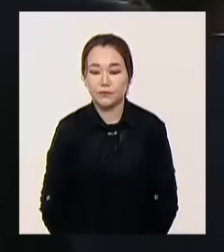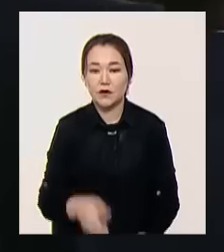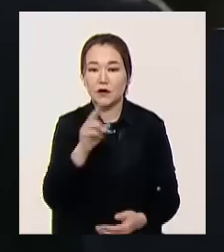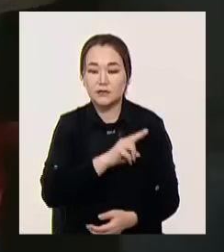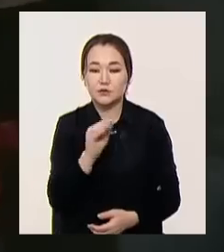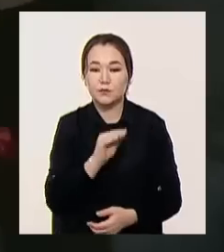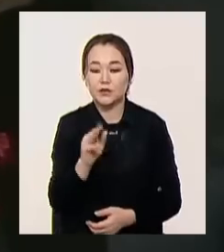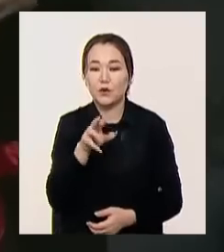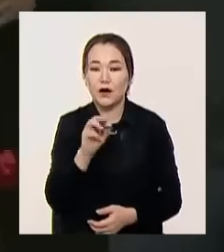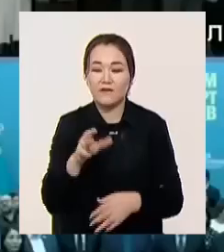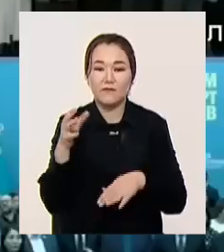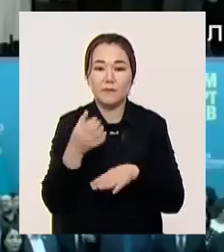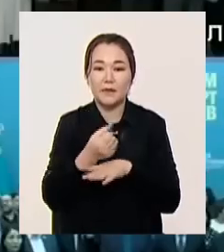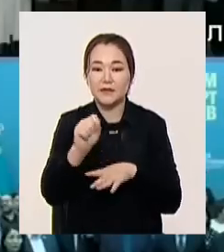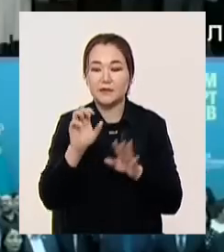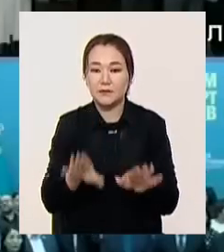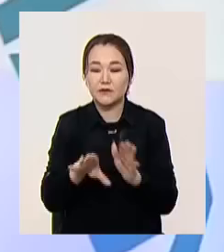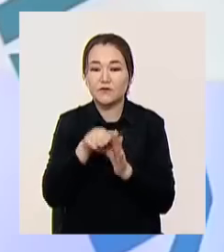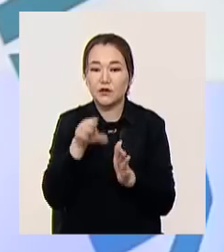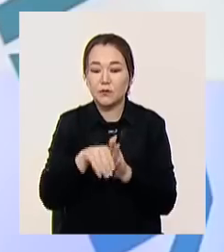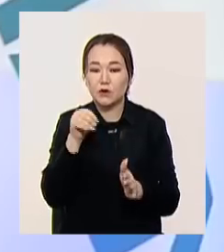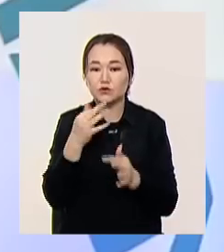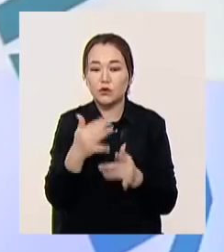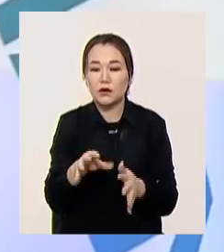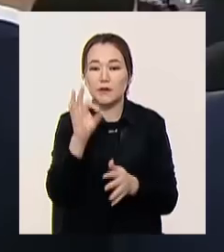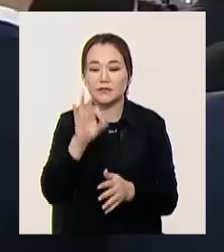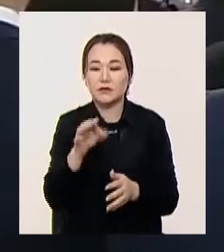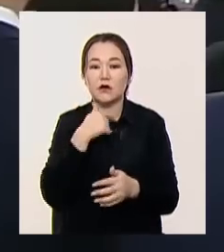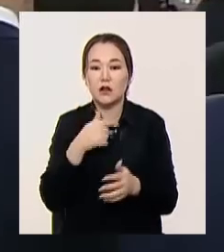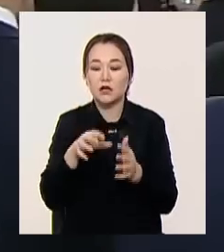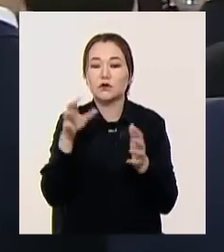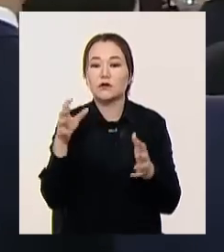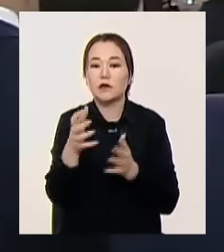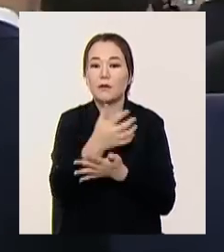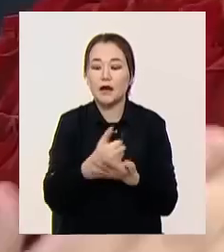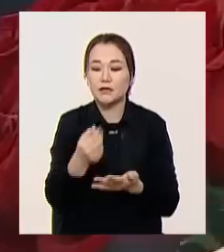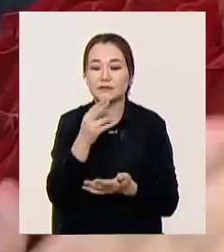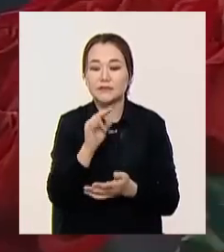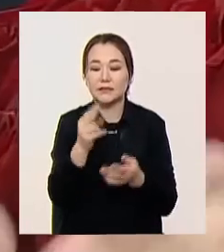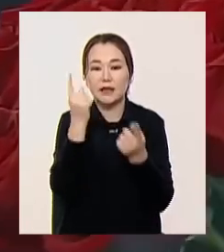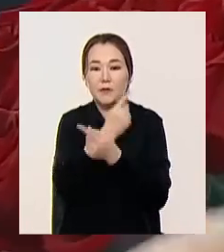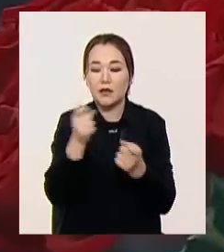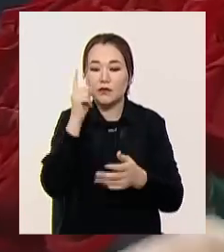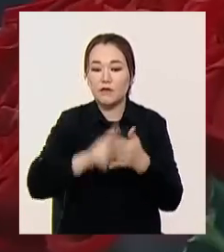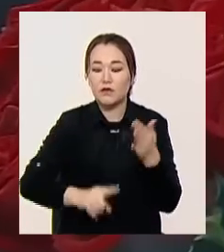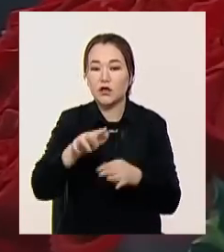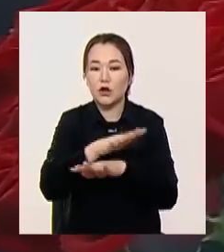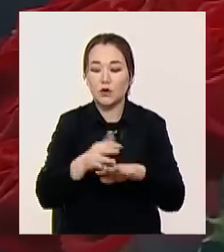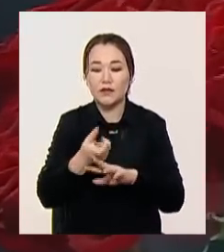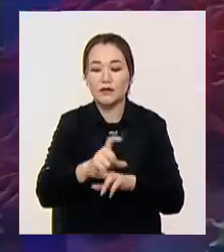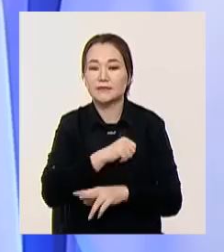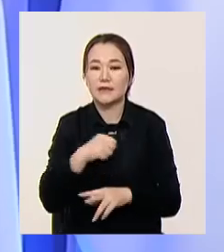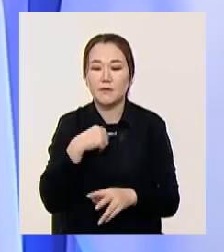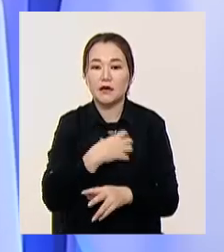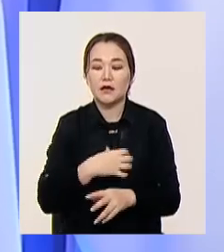Касым Жомарт Токаев победил на выборах. Сколько процентов голосов он набрал по предварительным данным ЦИК? Доверие народа – это